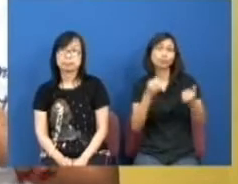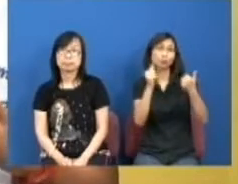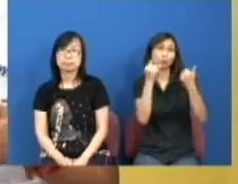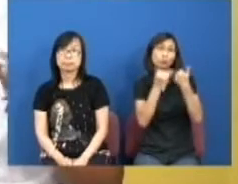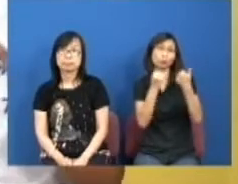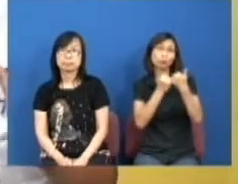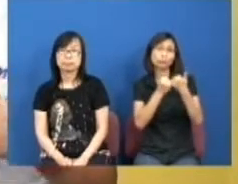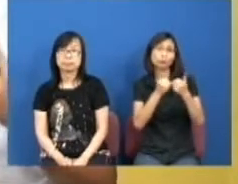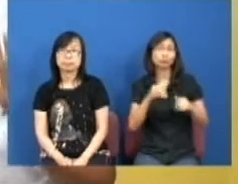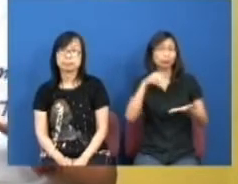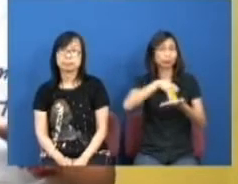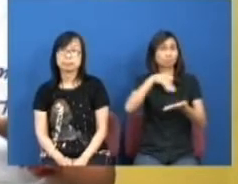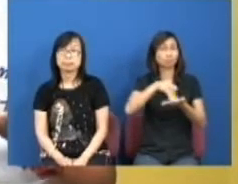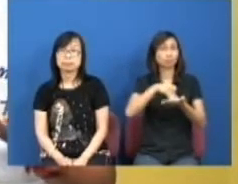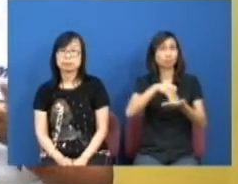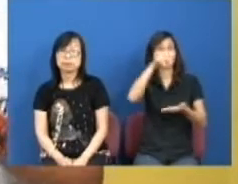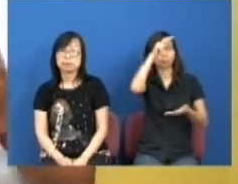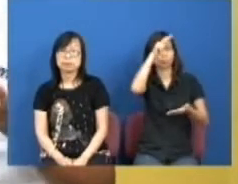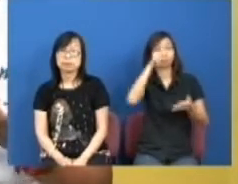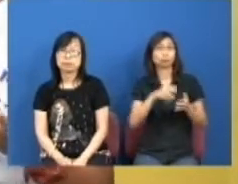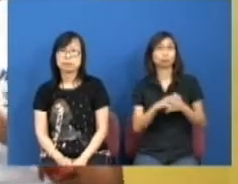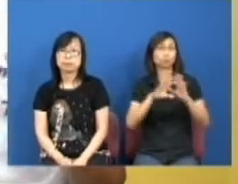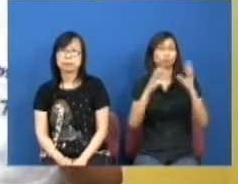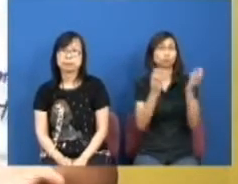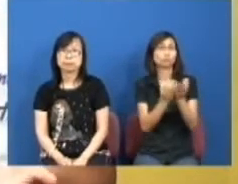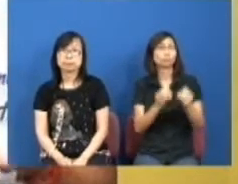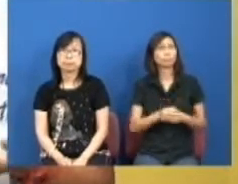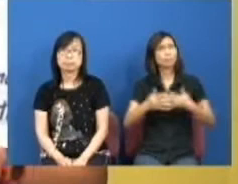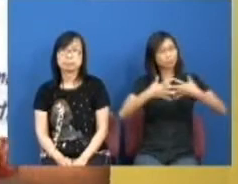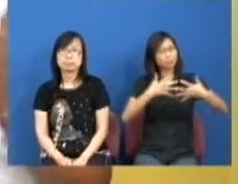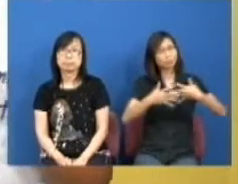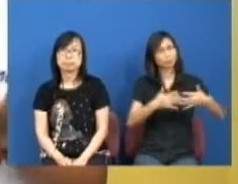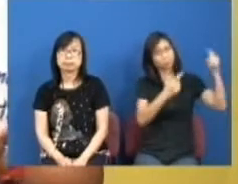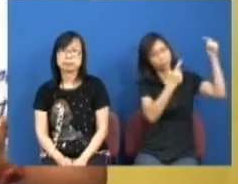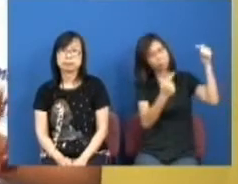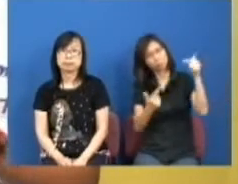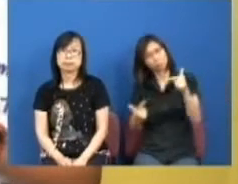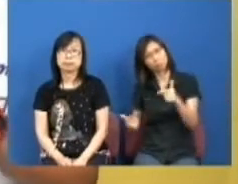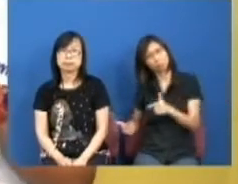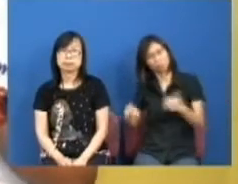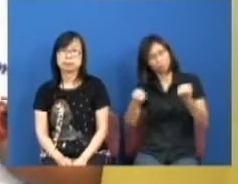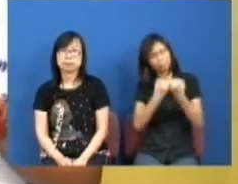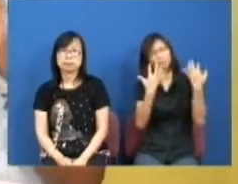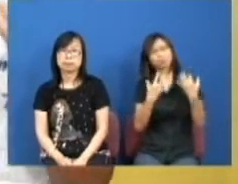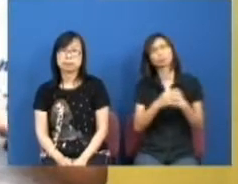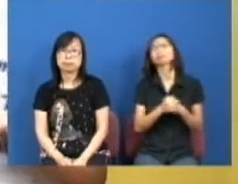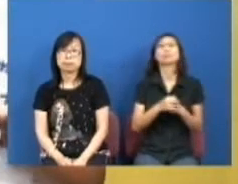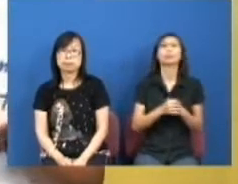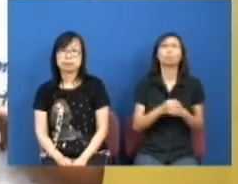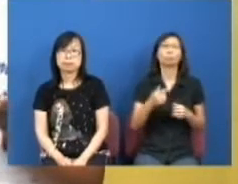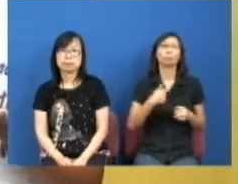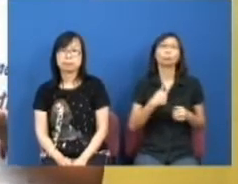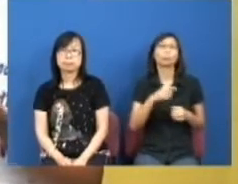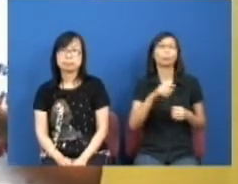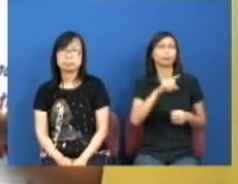動等等，咁呢一啲即係事件，你預咗會不斷發生㗎。咁但係問題一樣嘢就係話，究竟我哋作為香